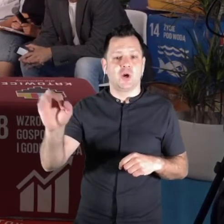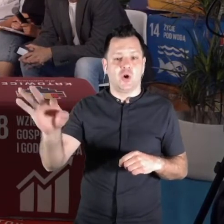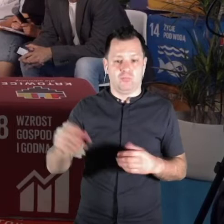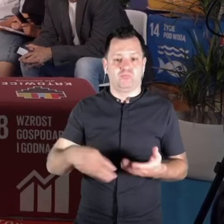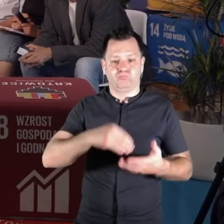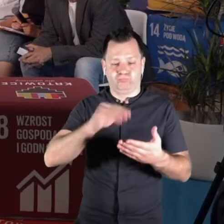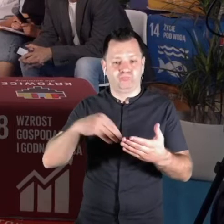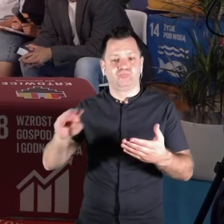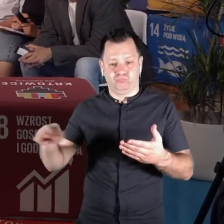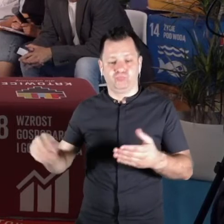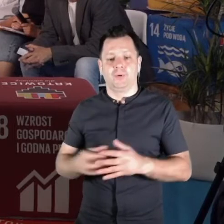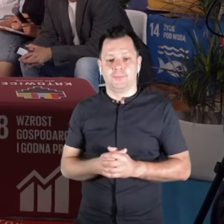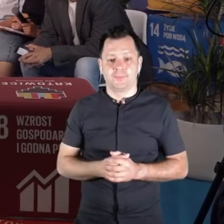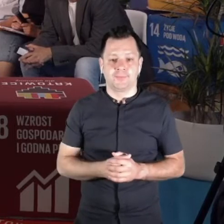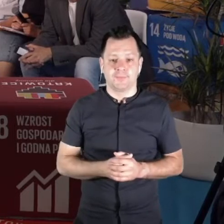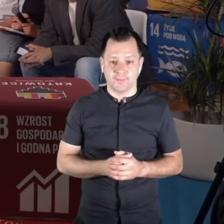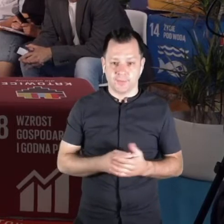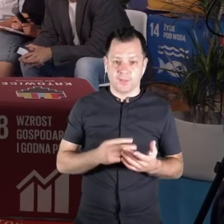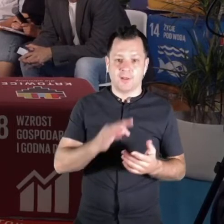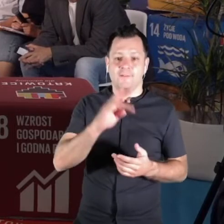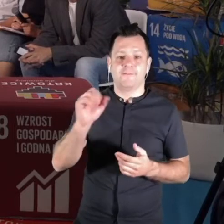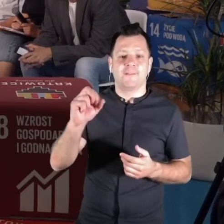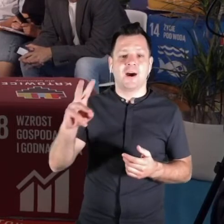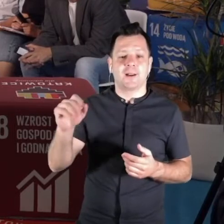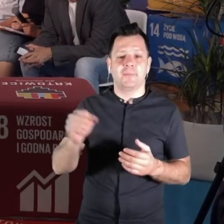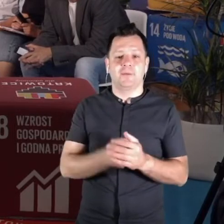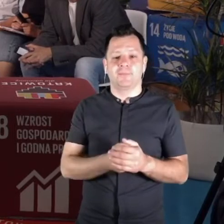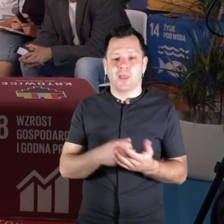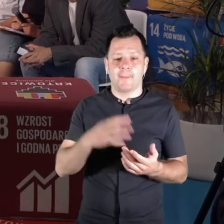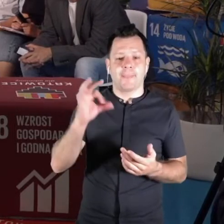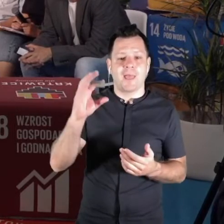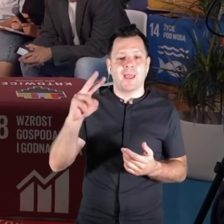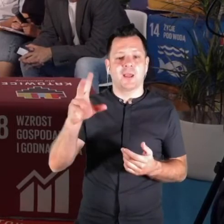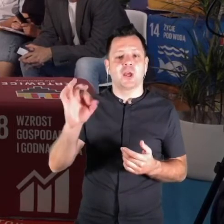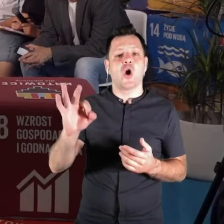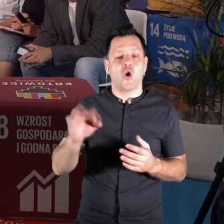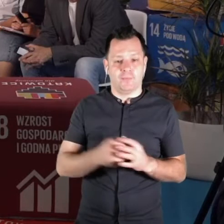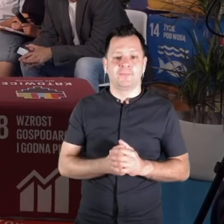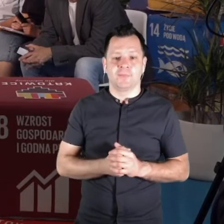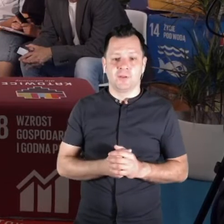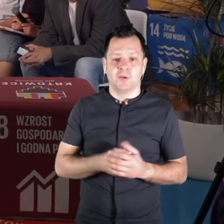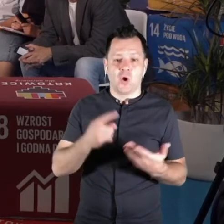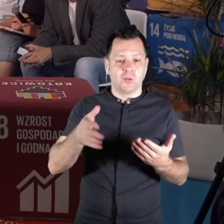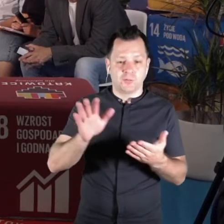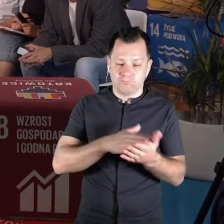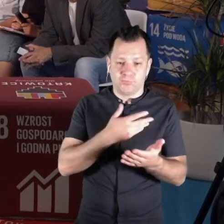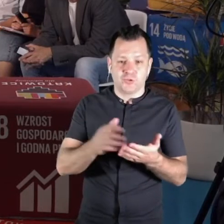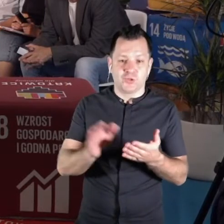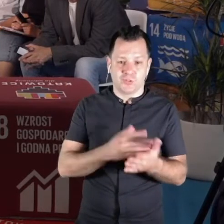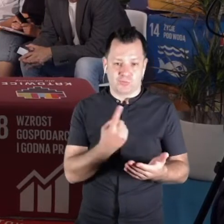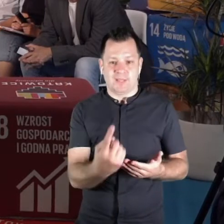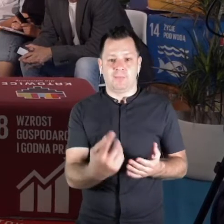Mural powstał przy wykorzystaniu farb fotokatalitycznych, ekologicznych farb, które same się oczyszczają.